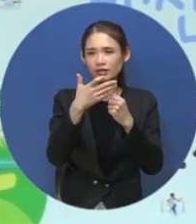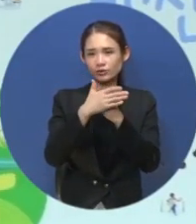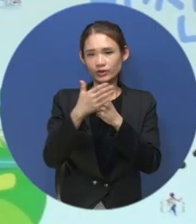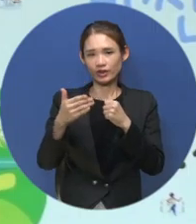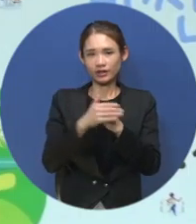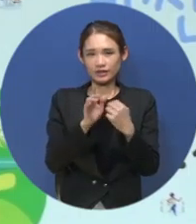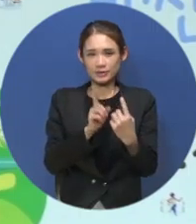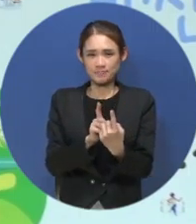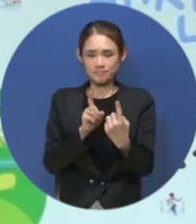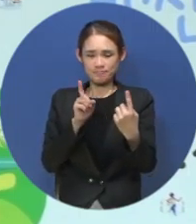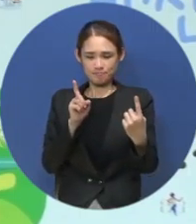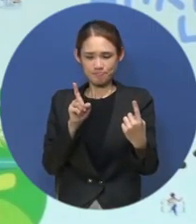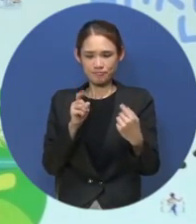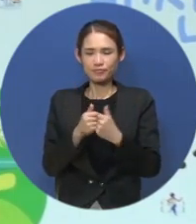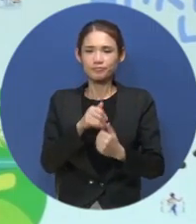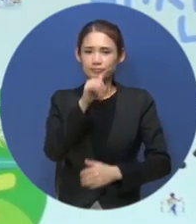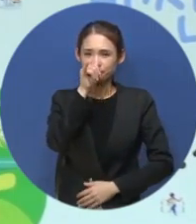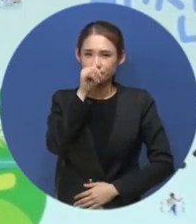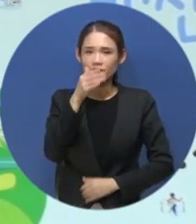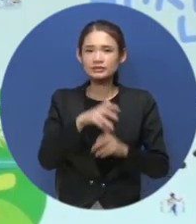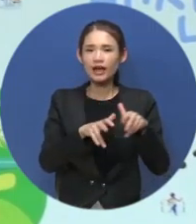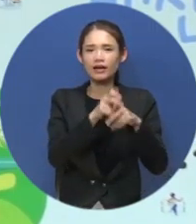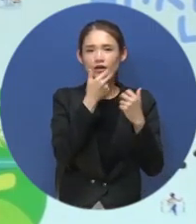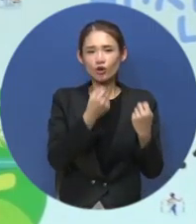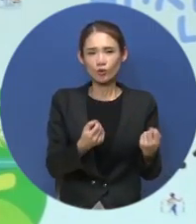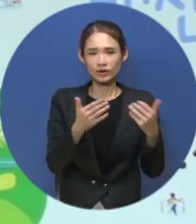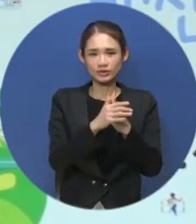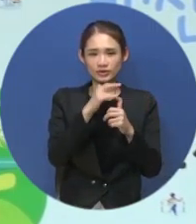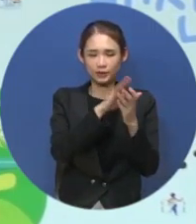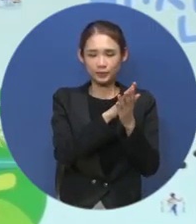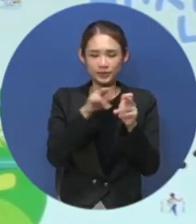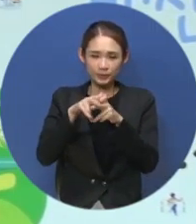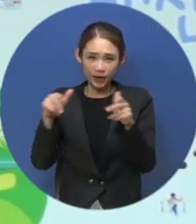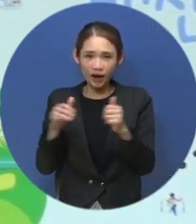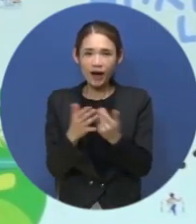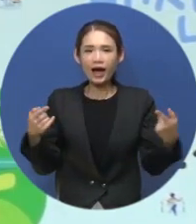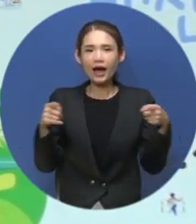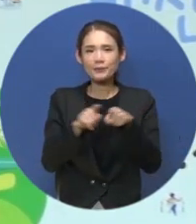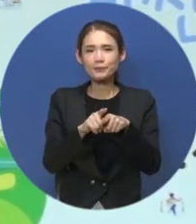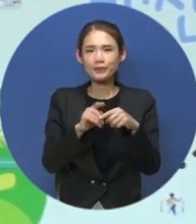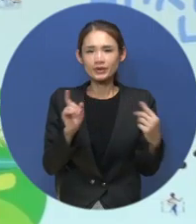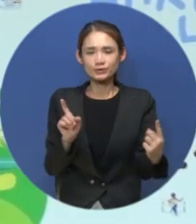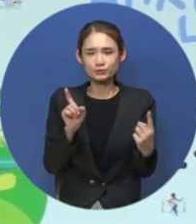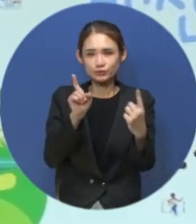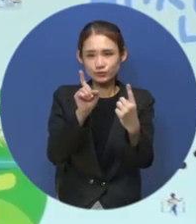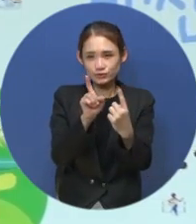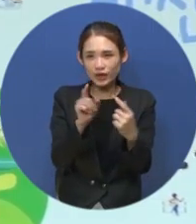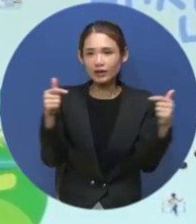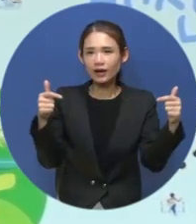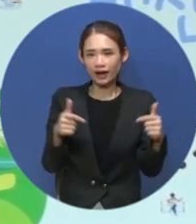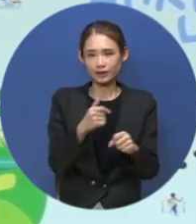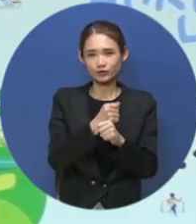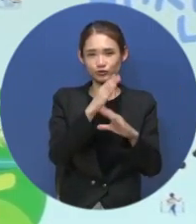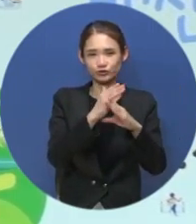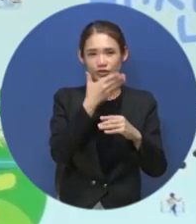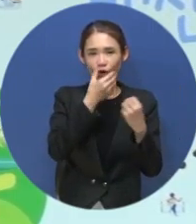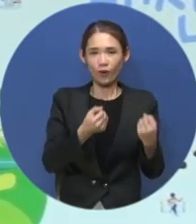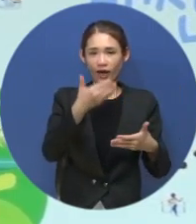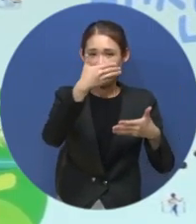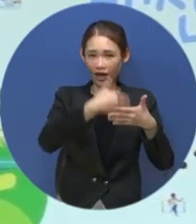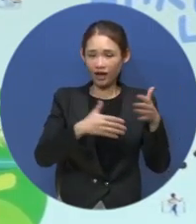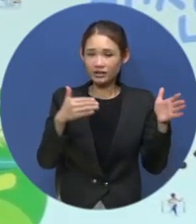같은 부대 행사가 진행되어 관람객들이 장애인 인권에 대해 다시 한번 생각해 볼 수 있는 계기를 만들어 주었습니다.